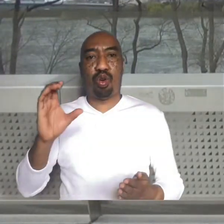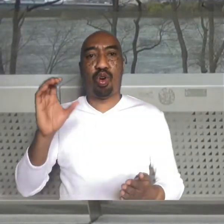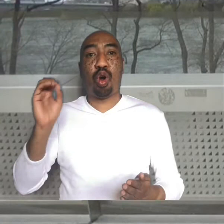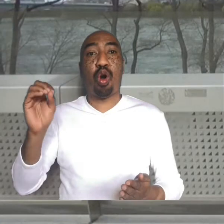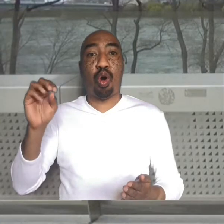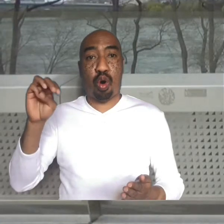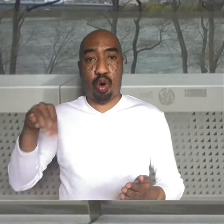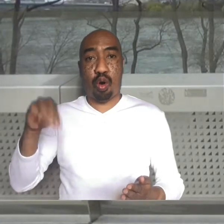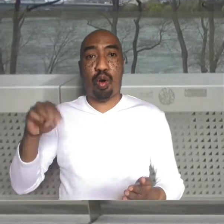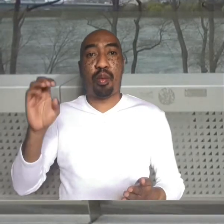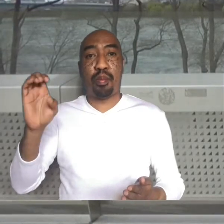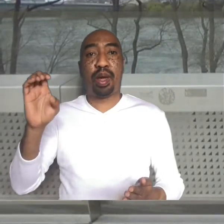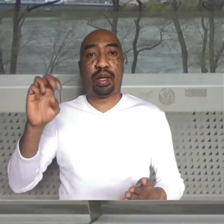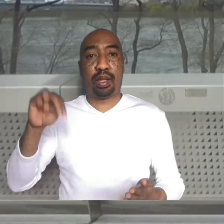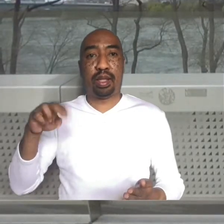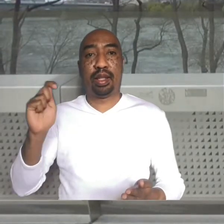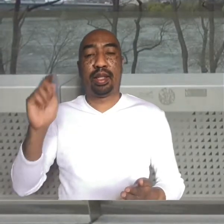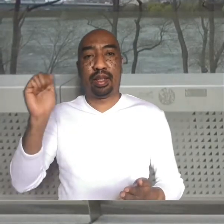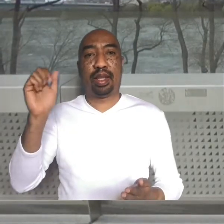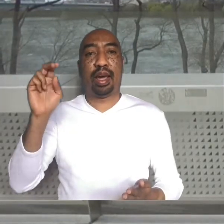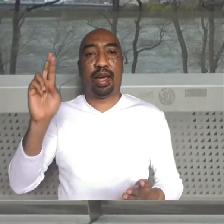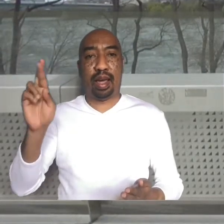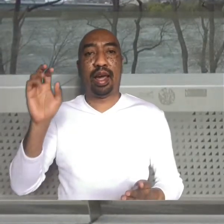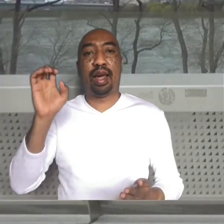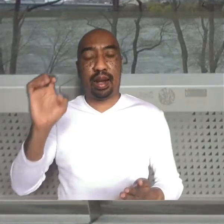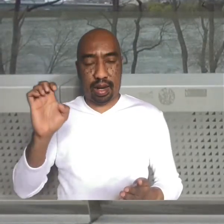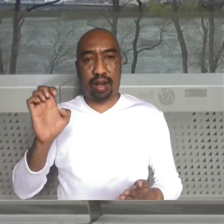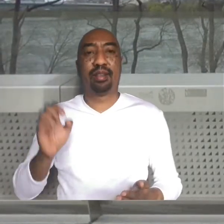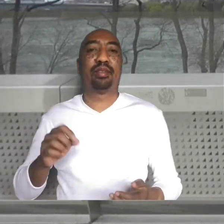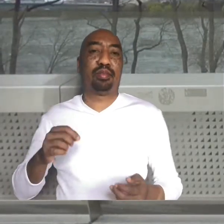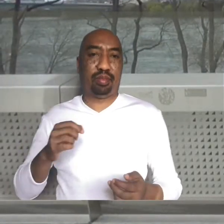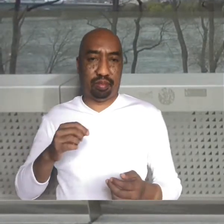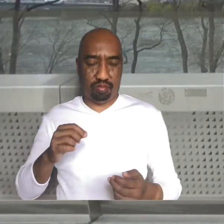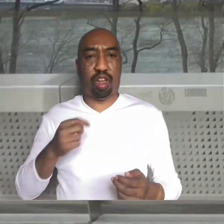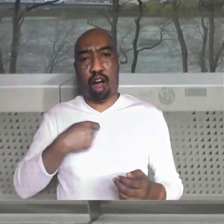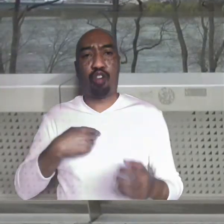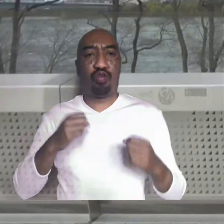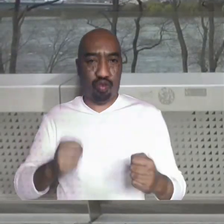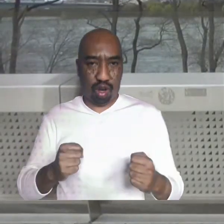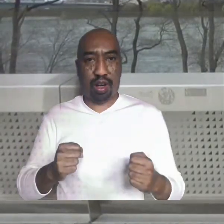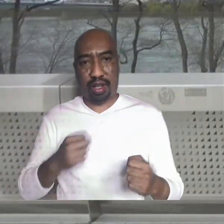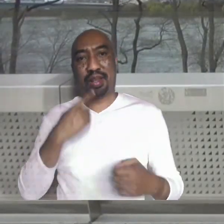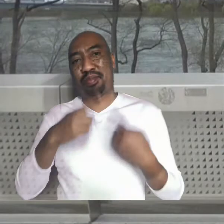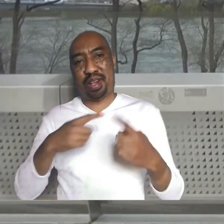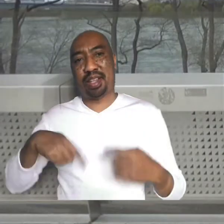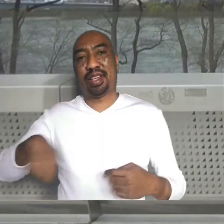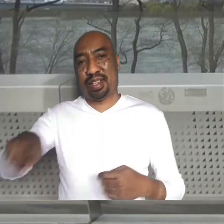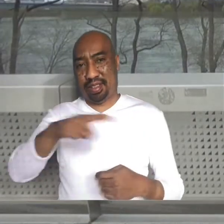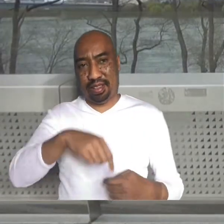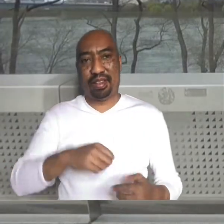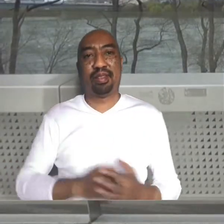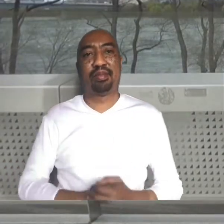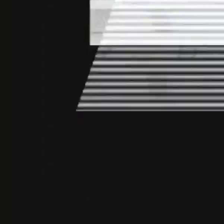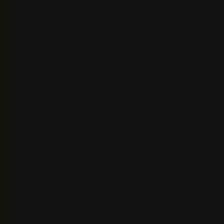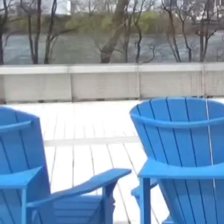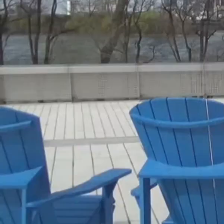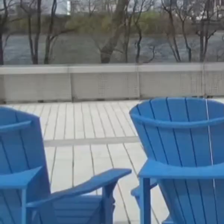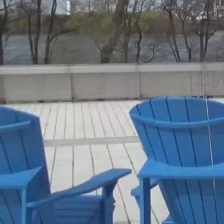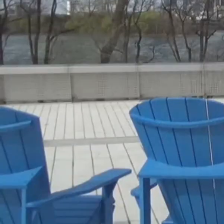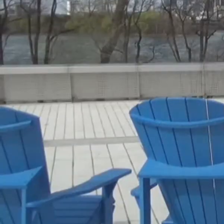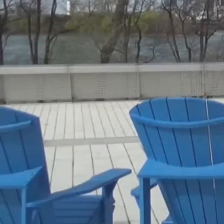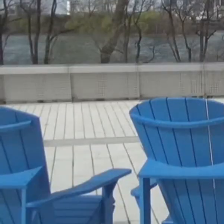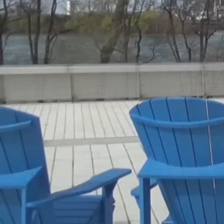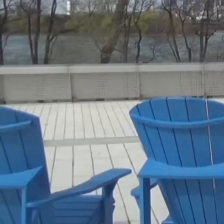hoe vonina zahako a, zao no afaka ataoko a. Dia mifampiresaka bebe koa isika any ambadika amin'ny fandridrana sy fanatanterahana azy.